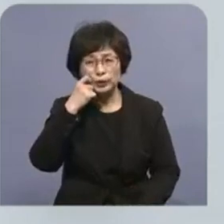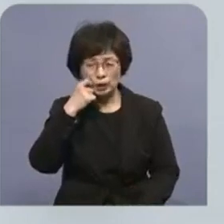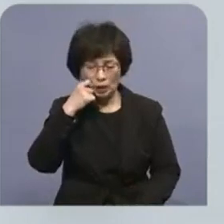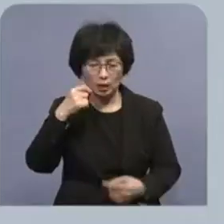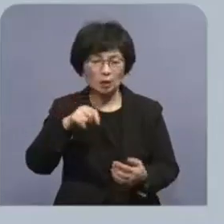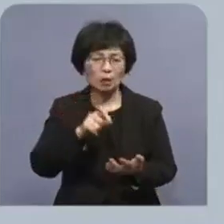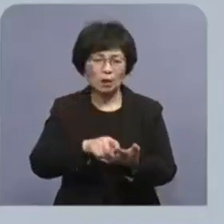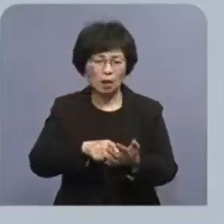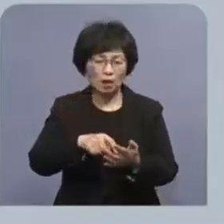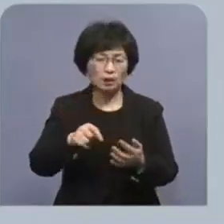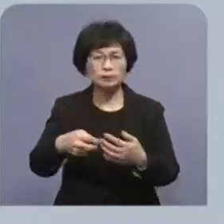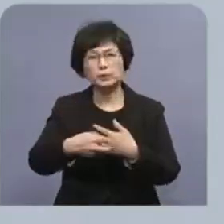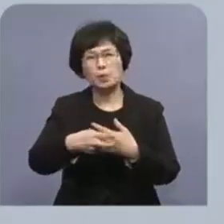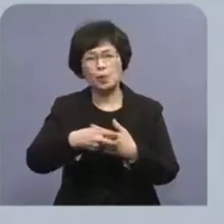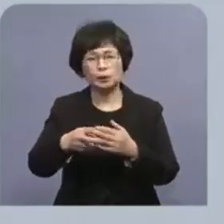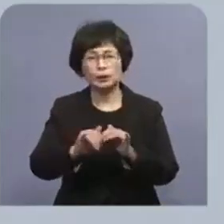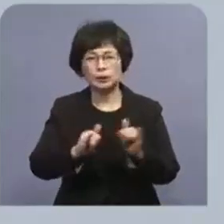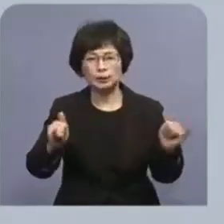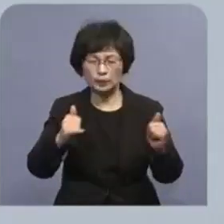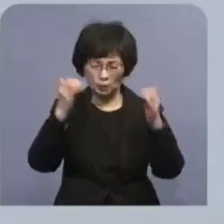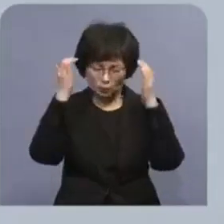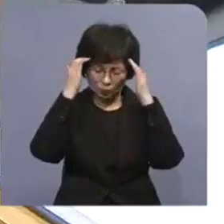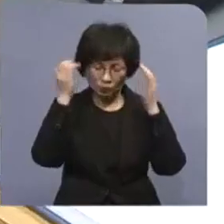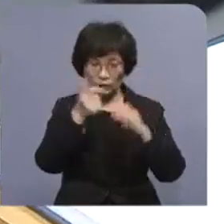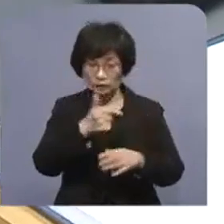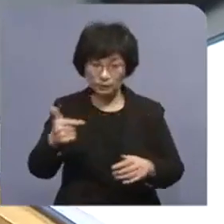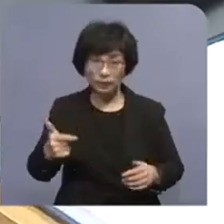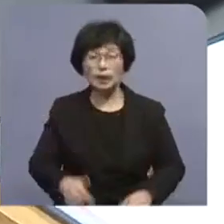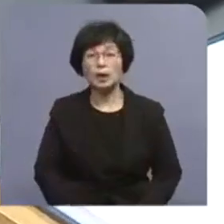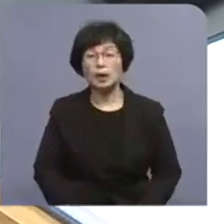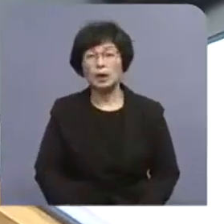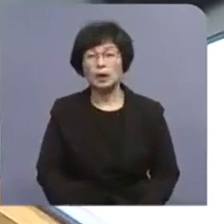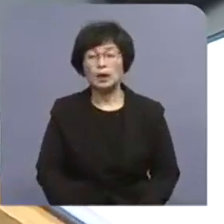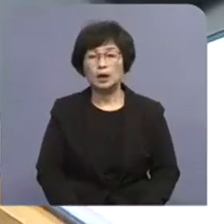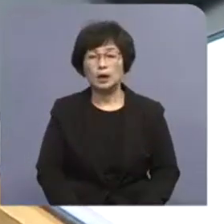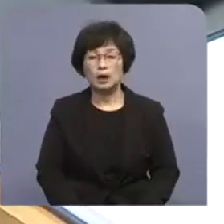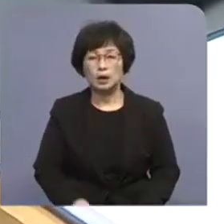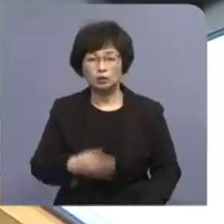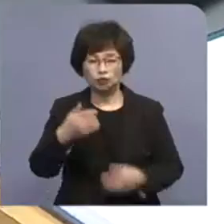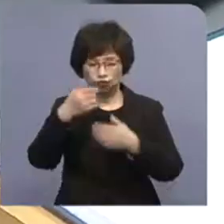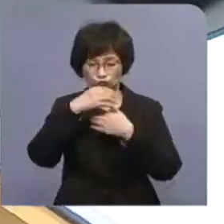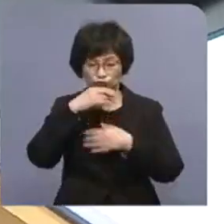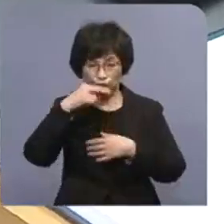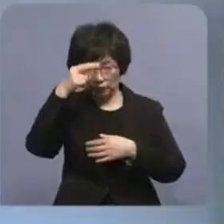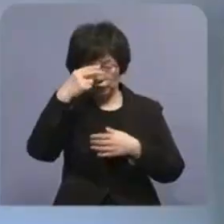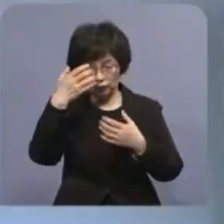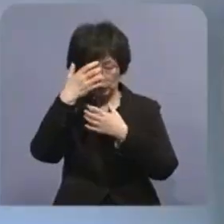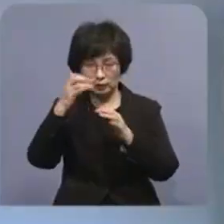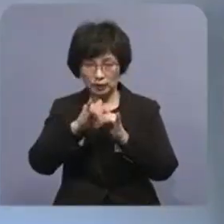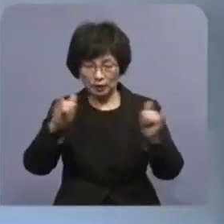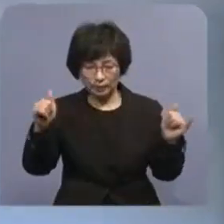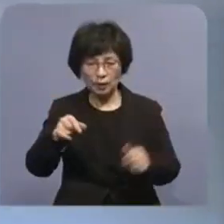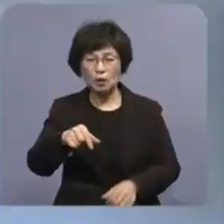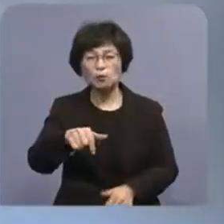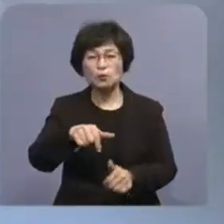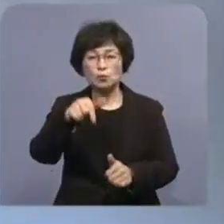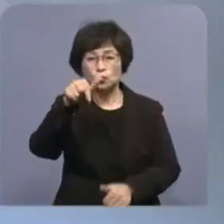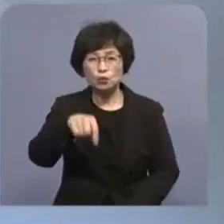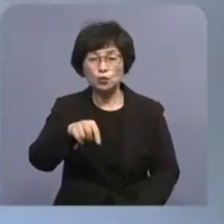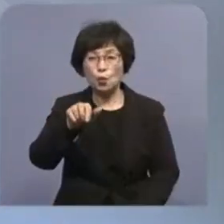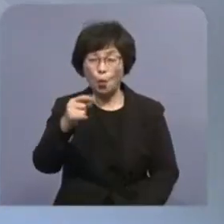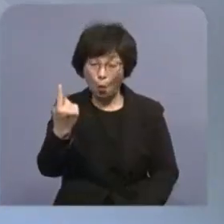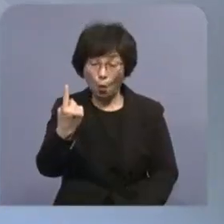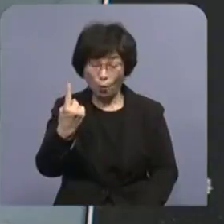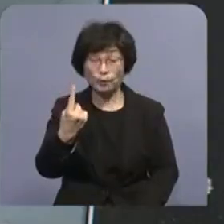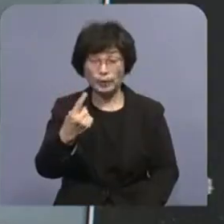응급실 의료진의 고충이 커지는 상황 부산 경찰은 일단 주치자 응급의조센터를 구호소개념에 주치